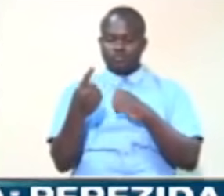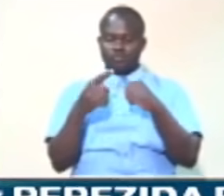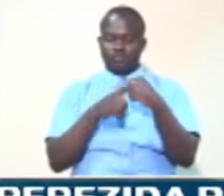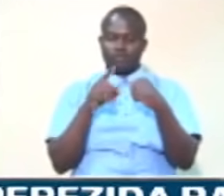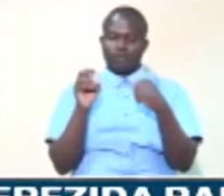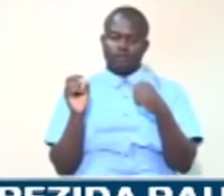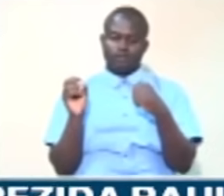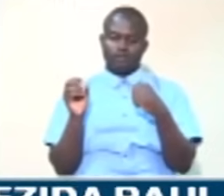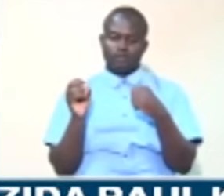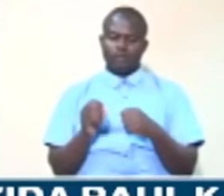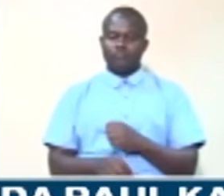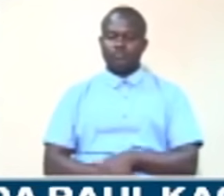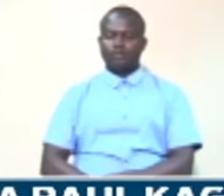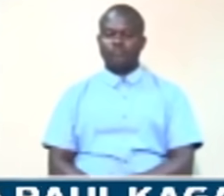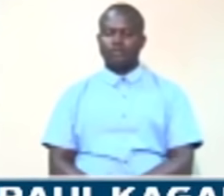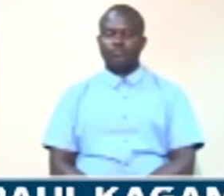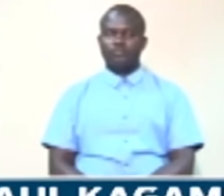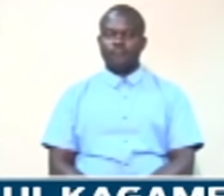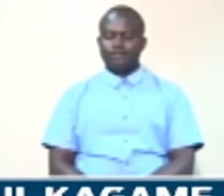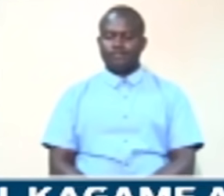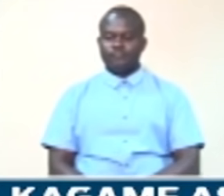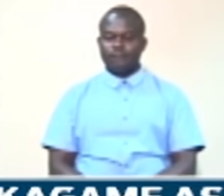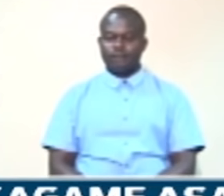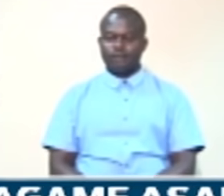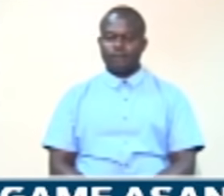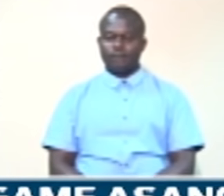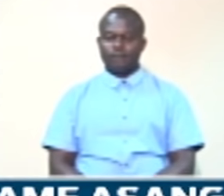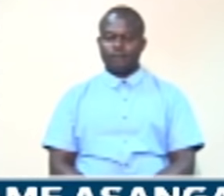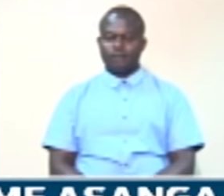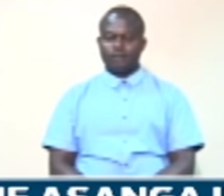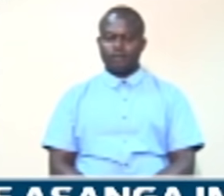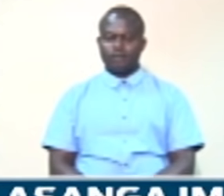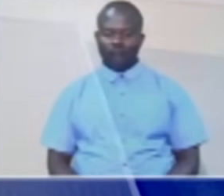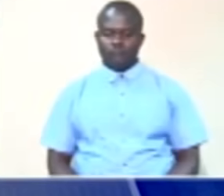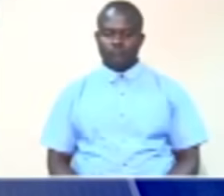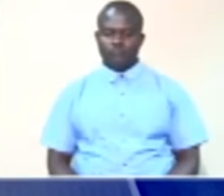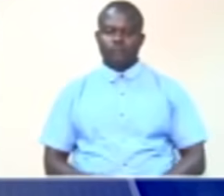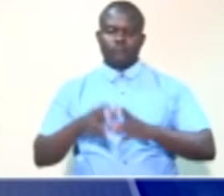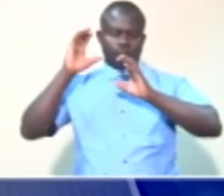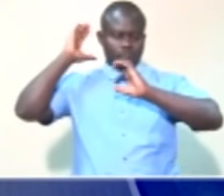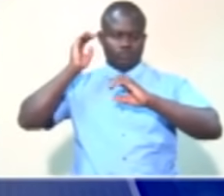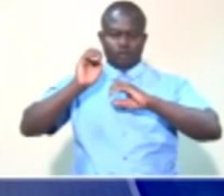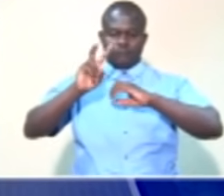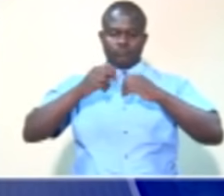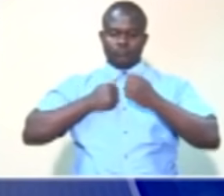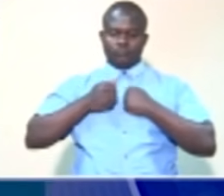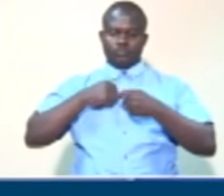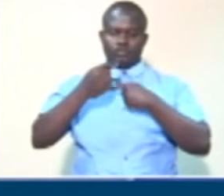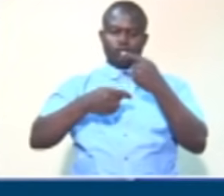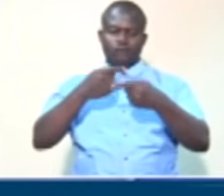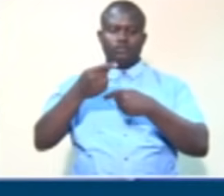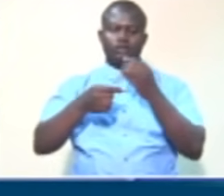1,600. Fred Ruterana, Iwawa, mu karere ka Rutsiro. Ni amakuru ya Televiziyo Rwanda